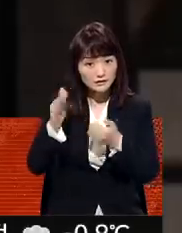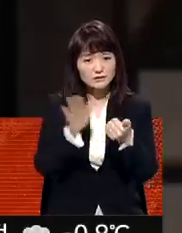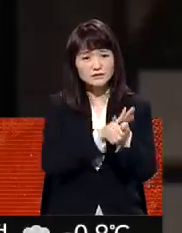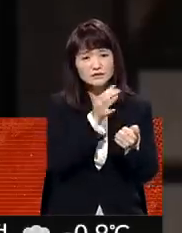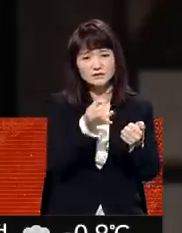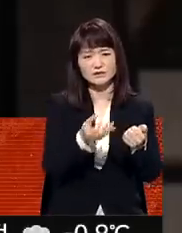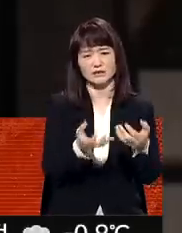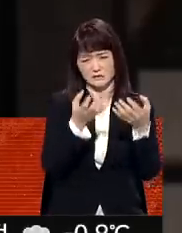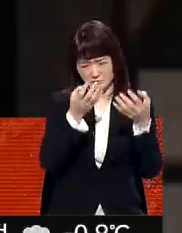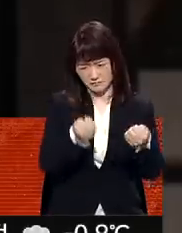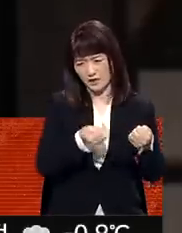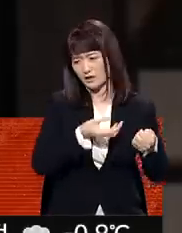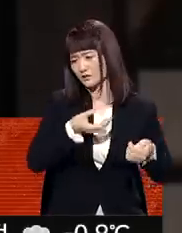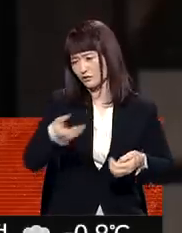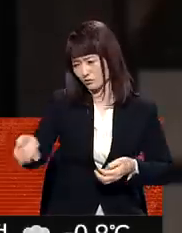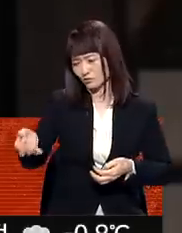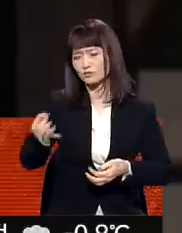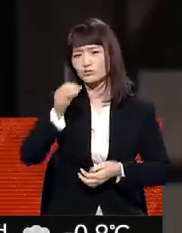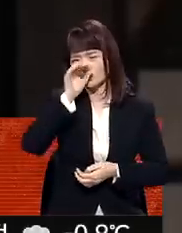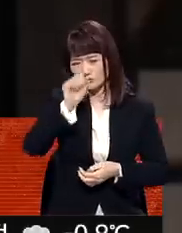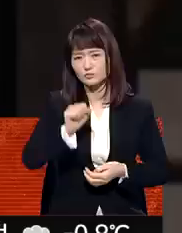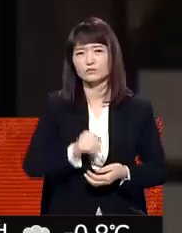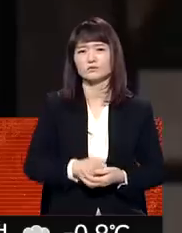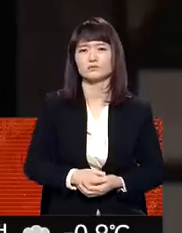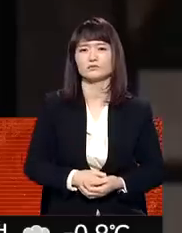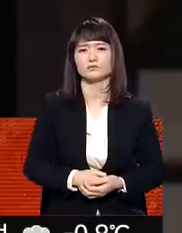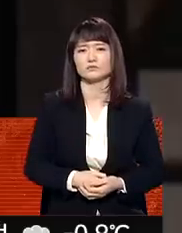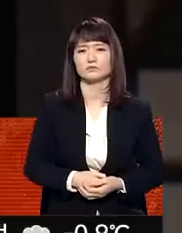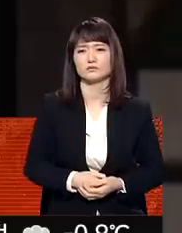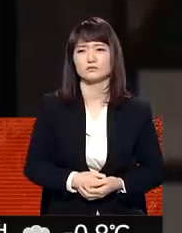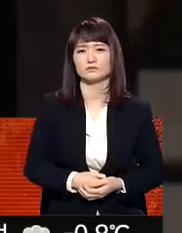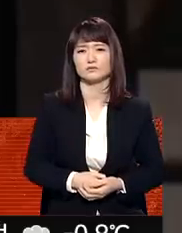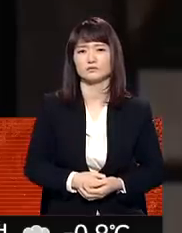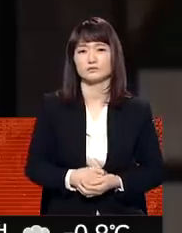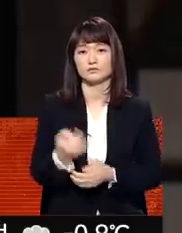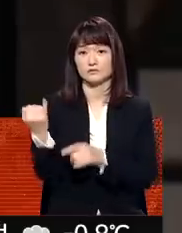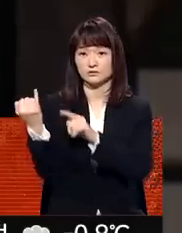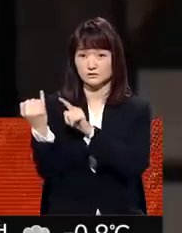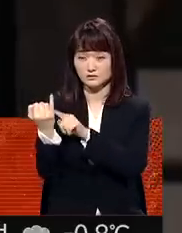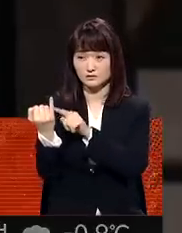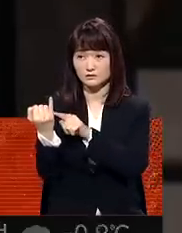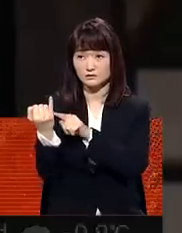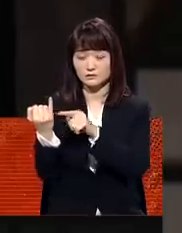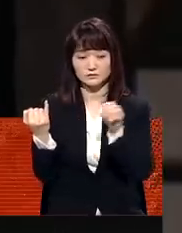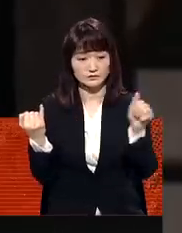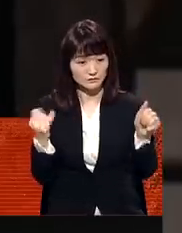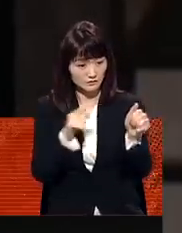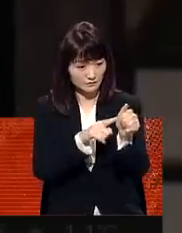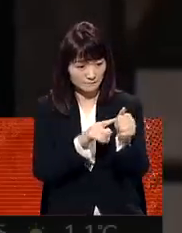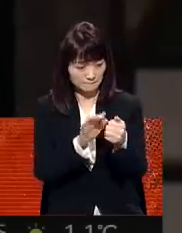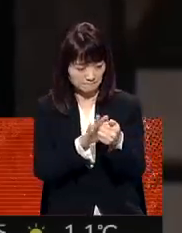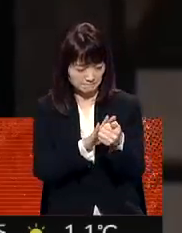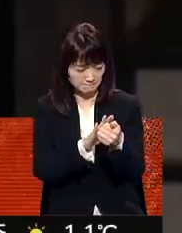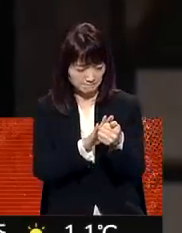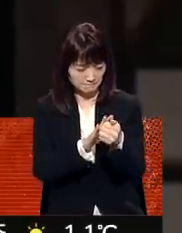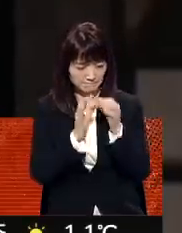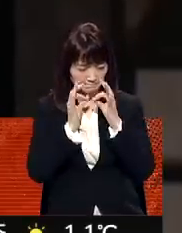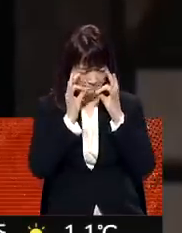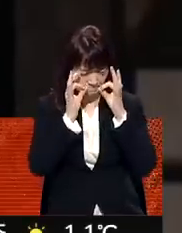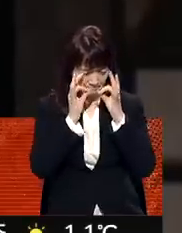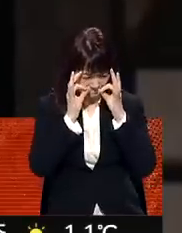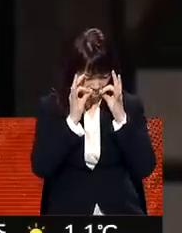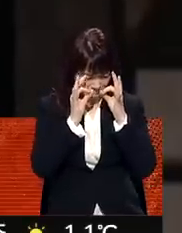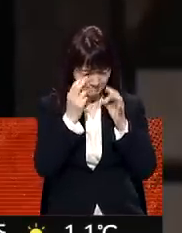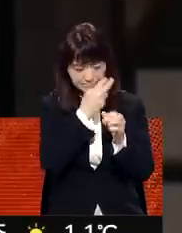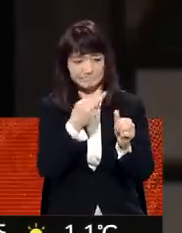좀 주어졌으면 좋겠고 그 다음에 제가 말씀드리고 싶은 중에 하나는이 여성이 이렇게이 남편을 극진하게 간호를 했잖아요